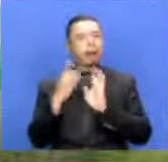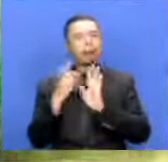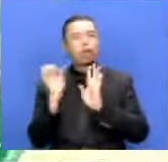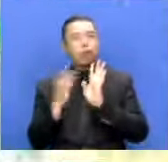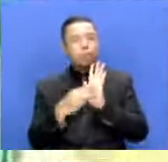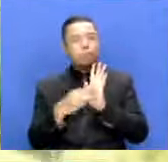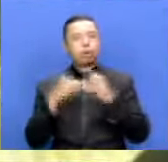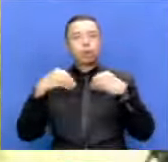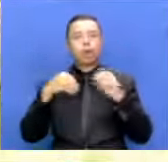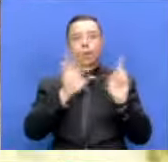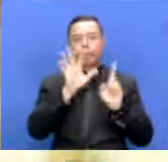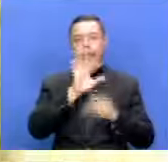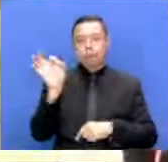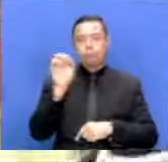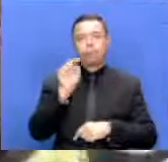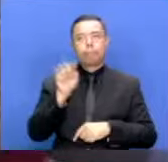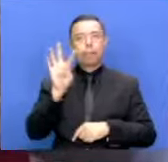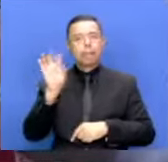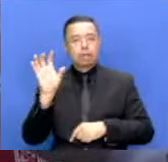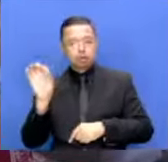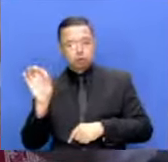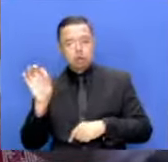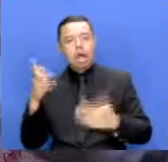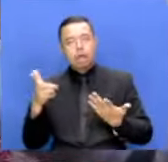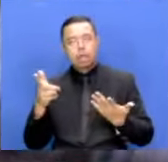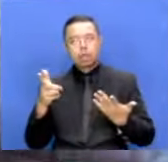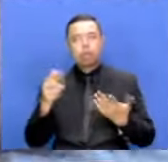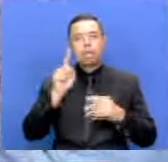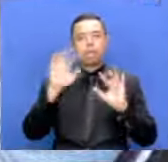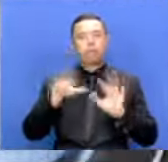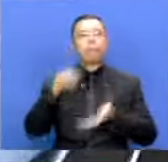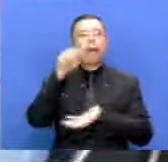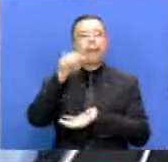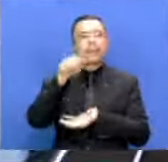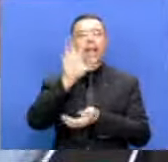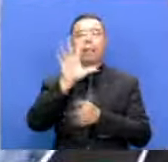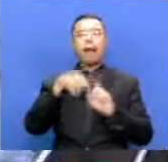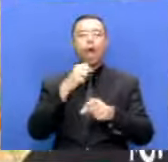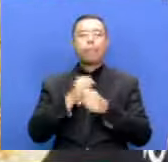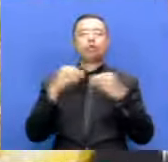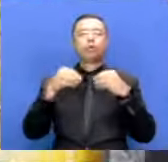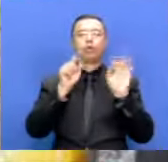dijual dengan harga Rp15.400 atau per paket 5 kg dijual